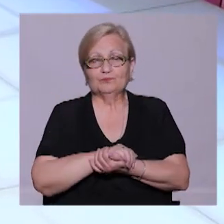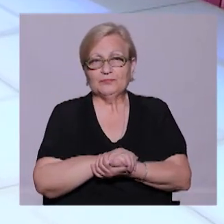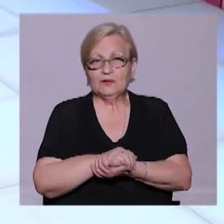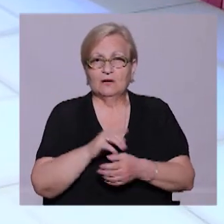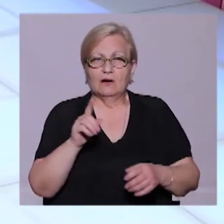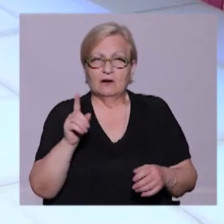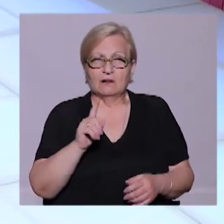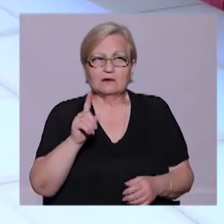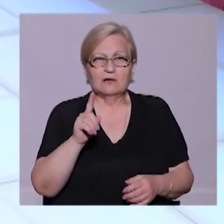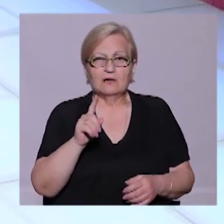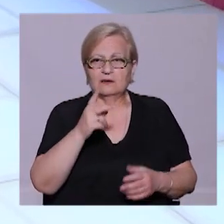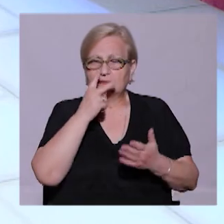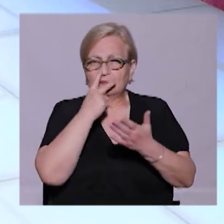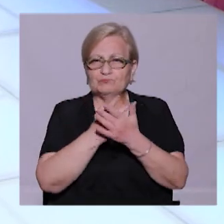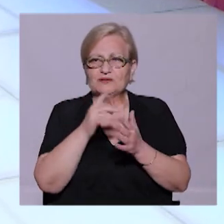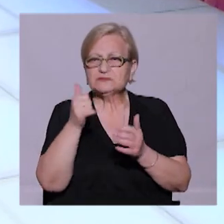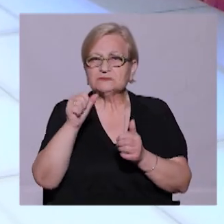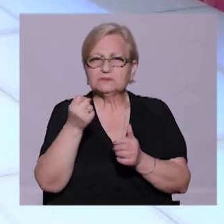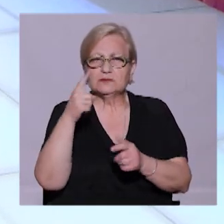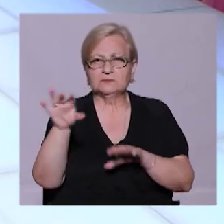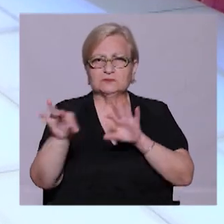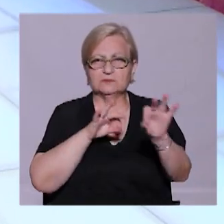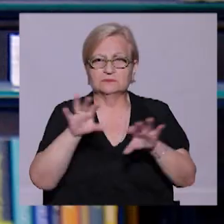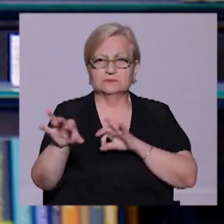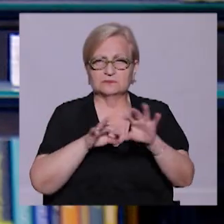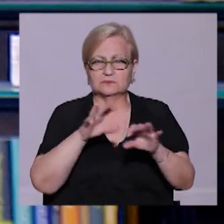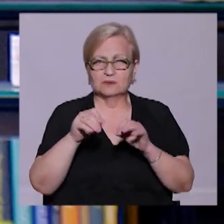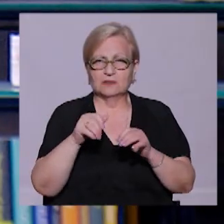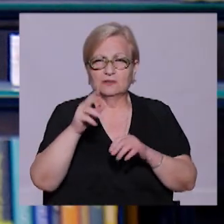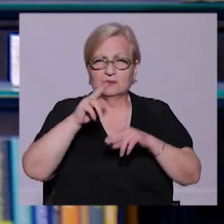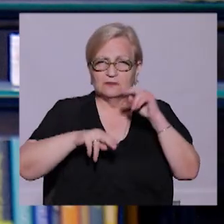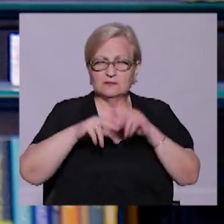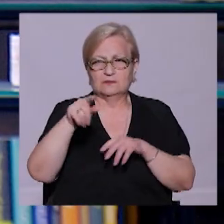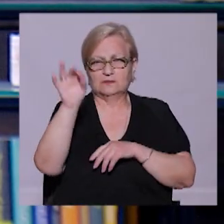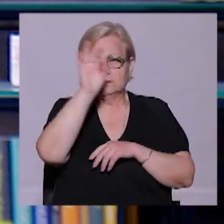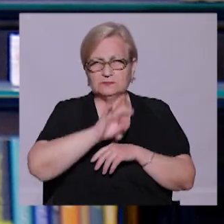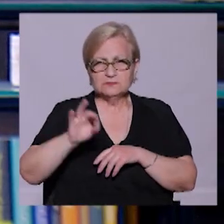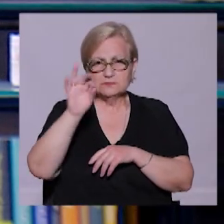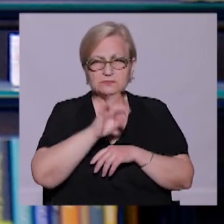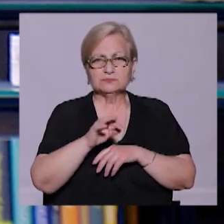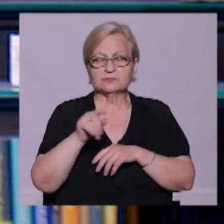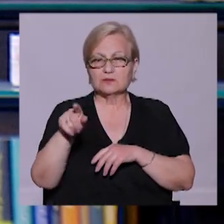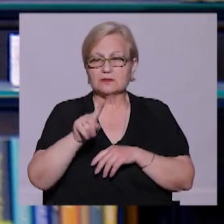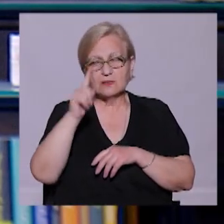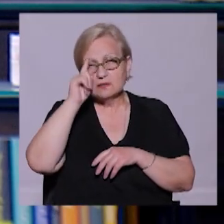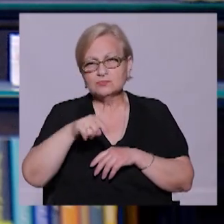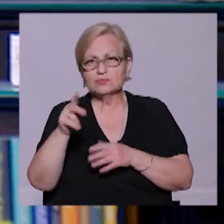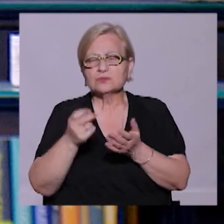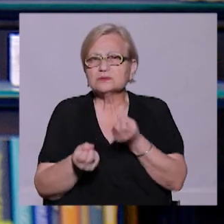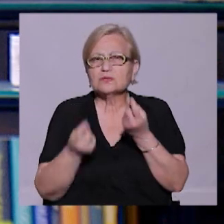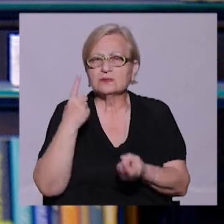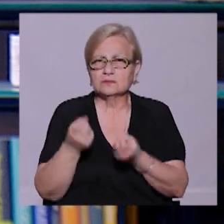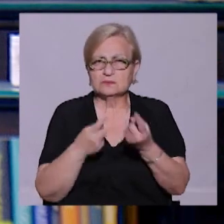გამსახურდიას წყაროდ, როდესაც ხელს კიდებდა ხვლიკისფერი სვეტიცხოვლის აგების გენიალურ